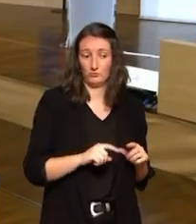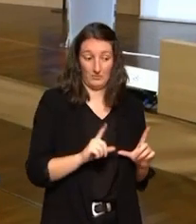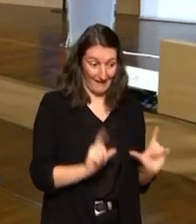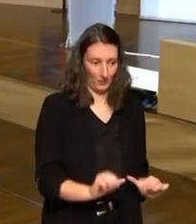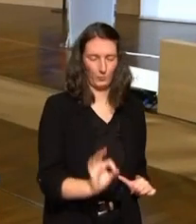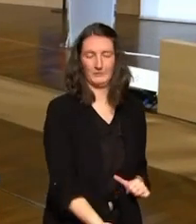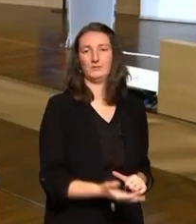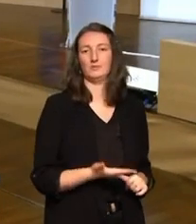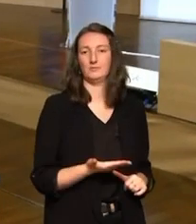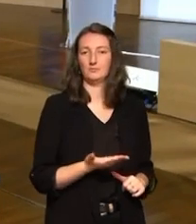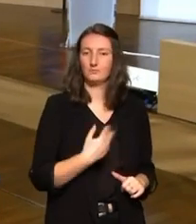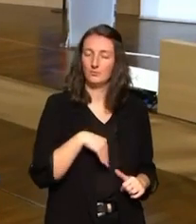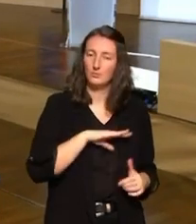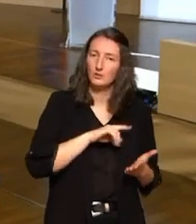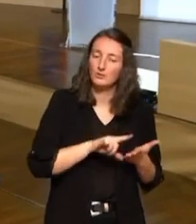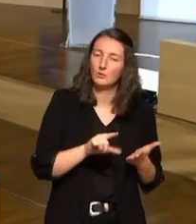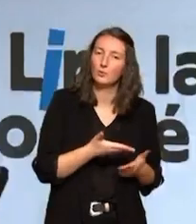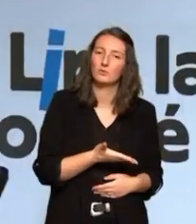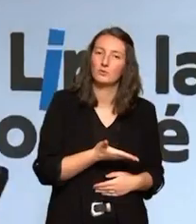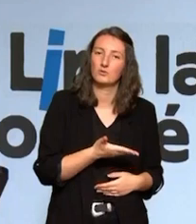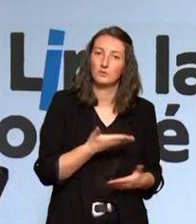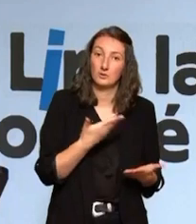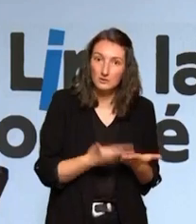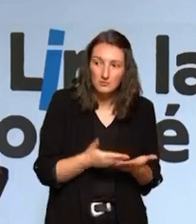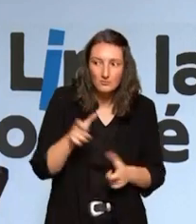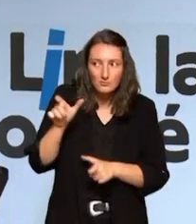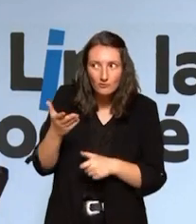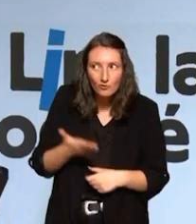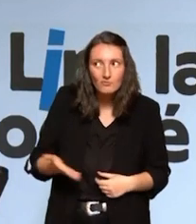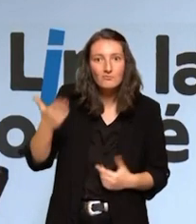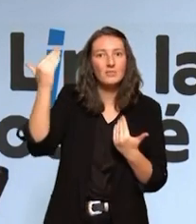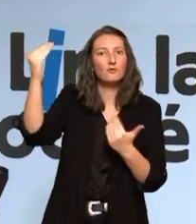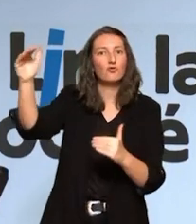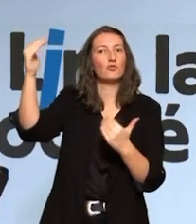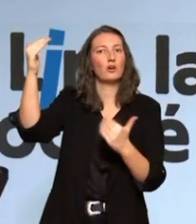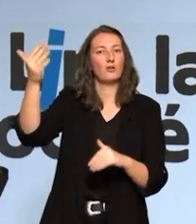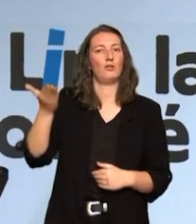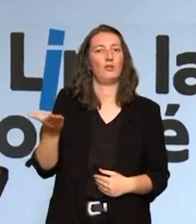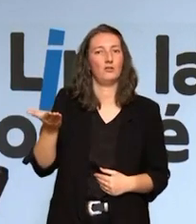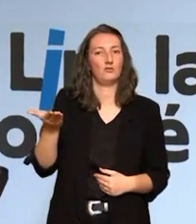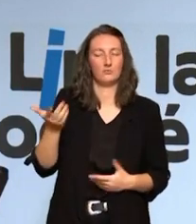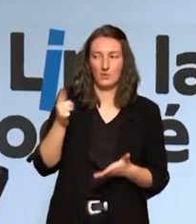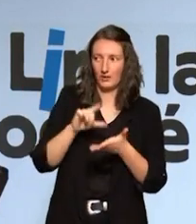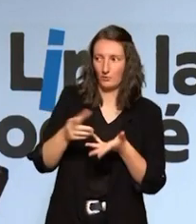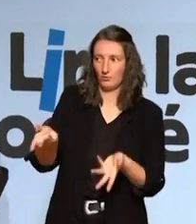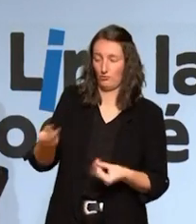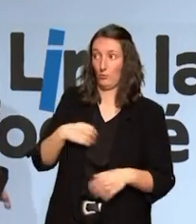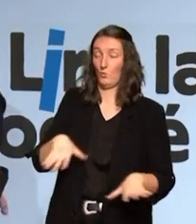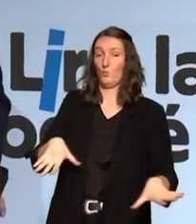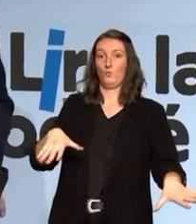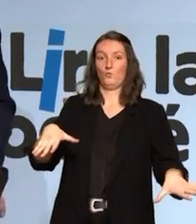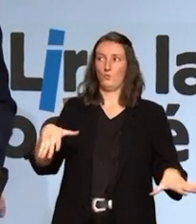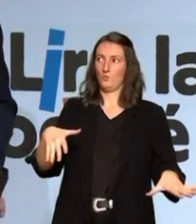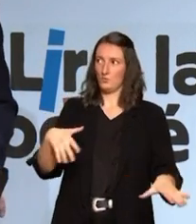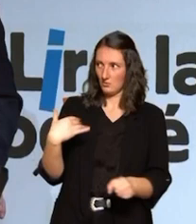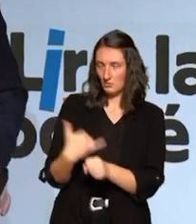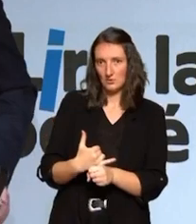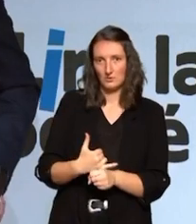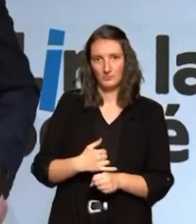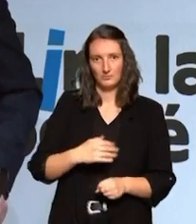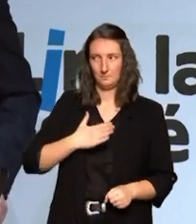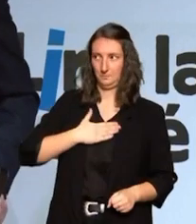existe ». Et les mots de ces écrivains étrangers, les mots de cette littérature étrangère vous jettent en plein visage un monde qui n'est pas le vôtre et